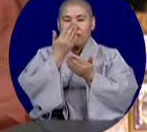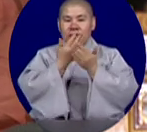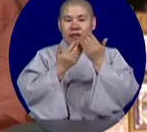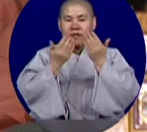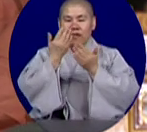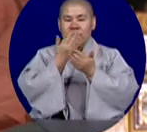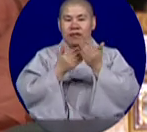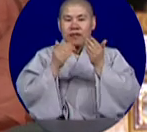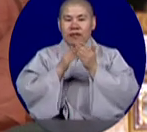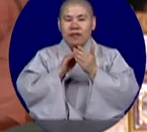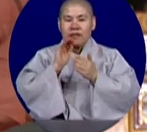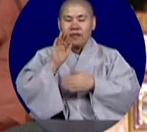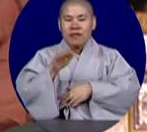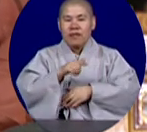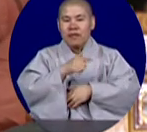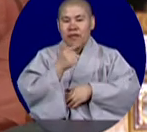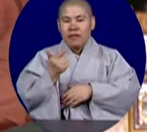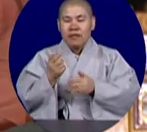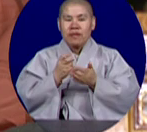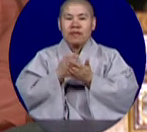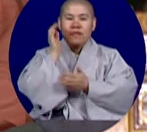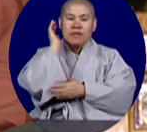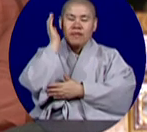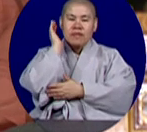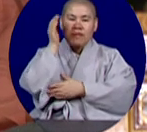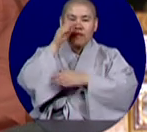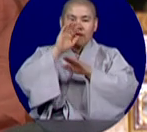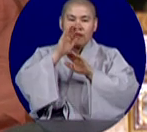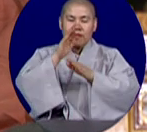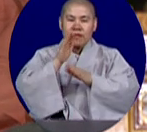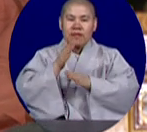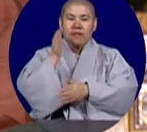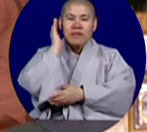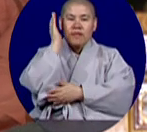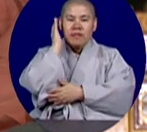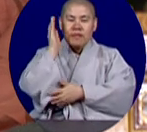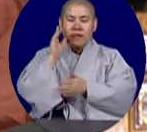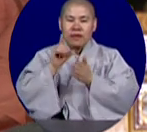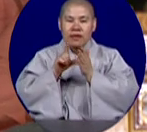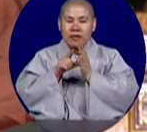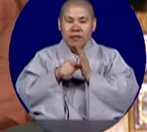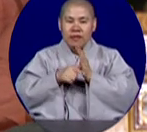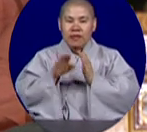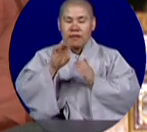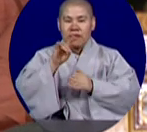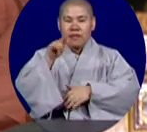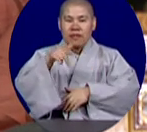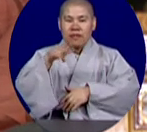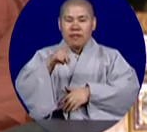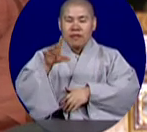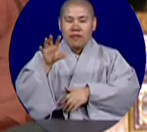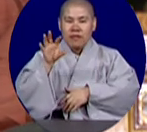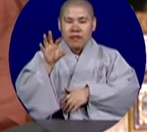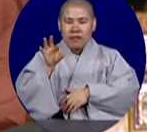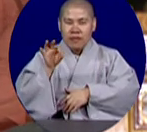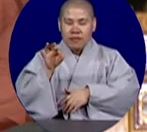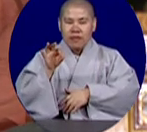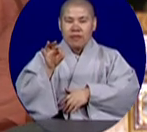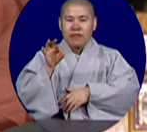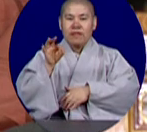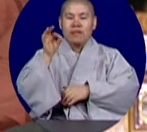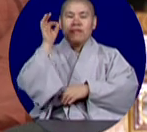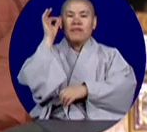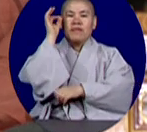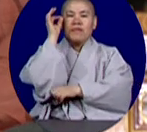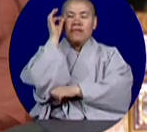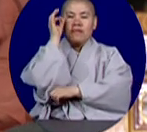마치고 저녁에 법문을 해서 그런 내역을 쭉 얘기하니까 백장으로부터 인가를 받은 상수제자